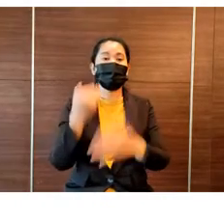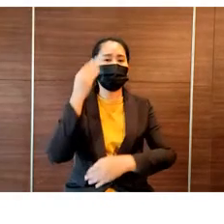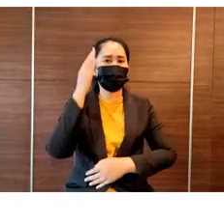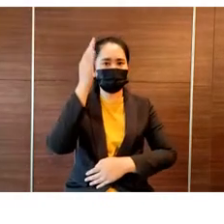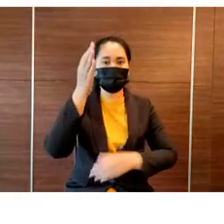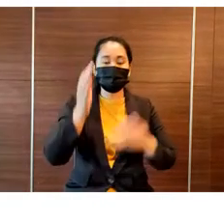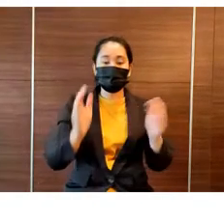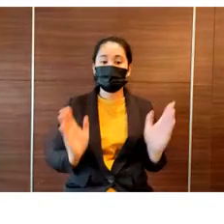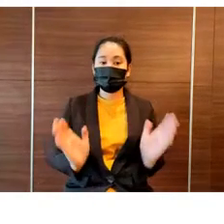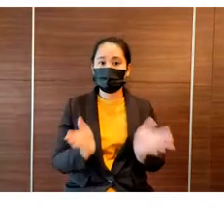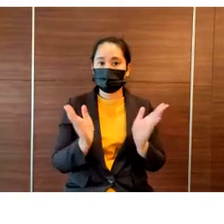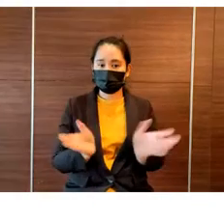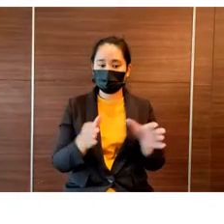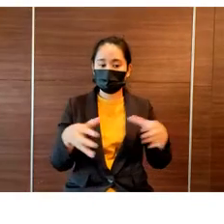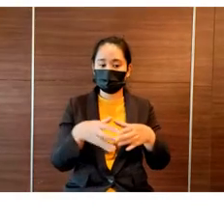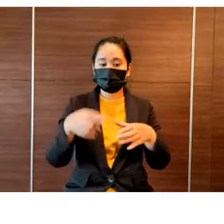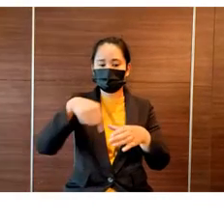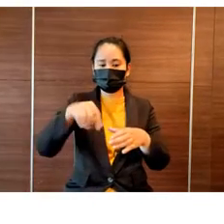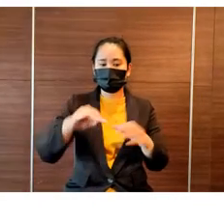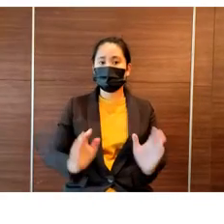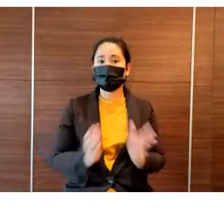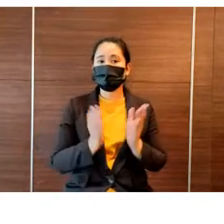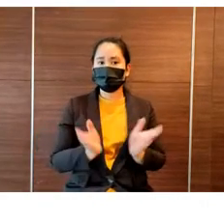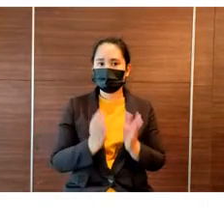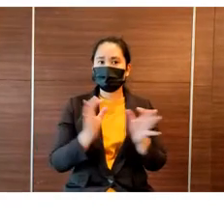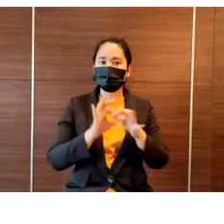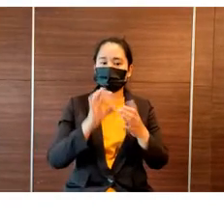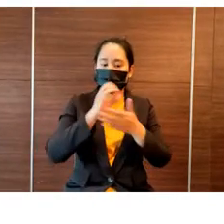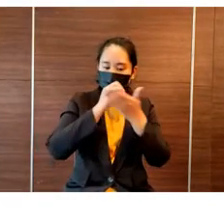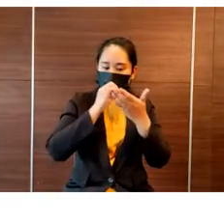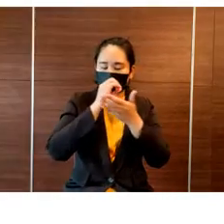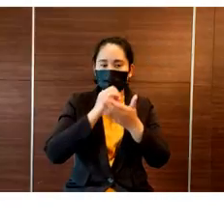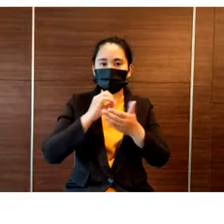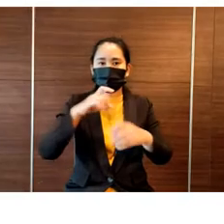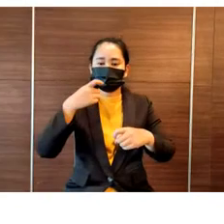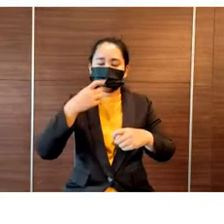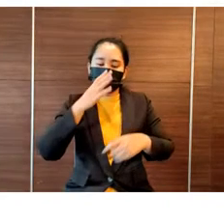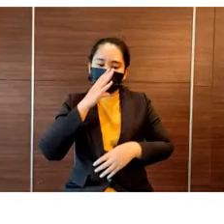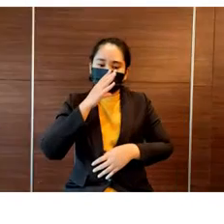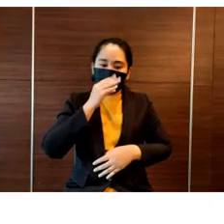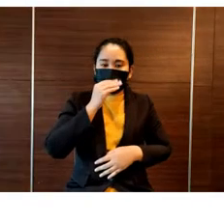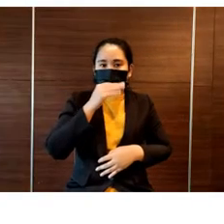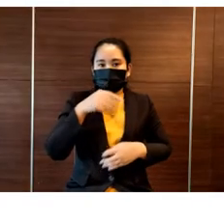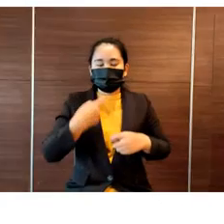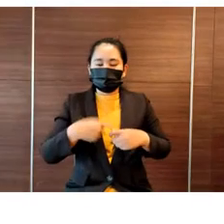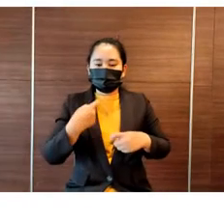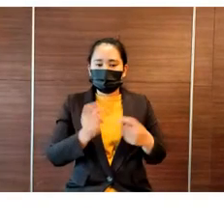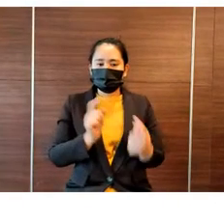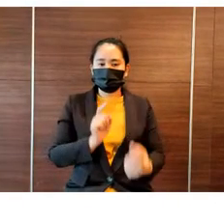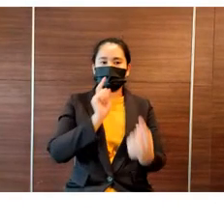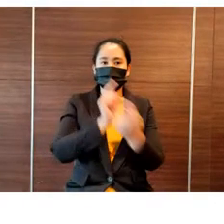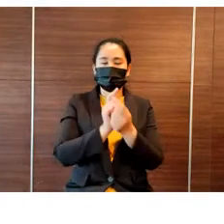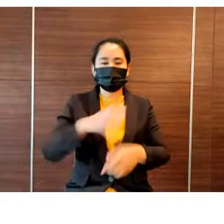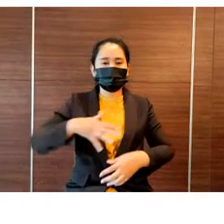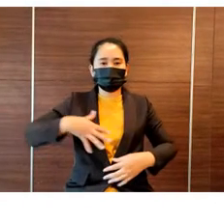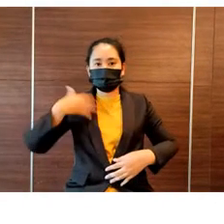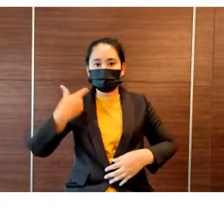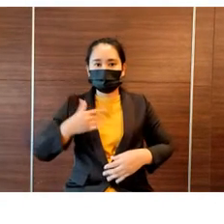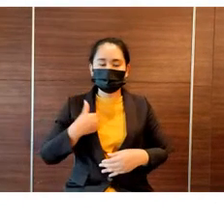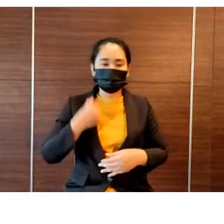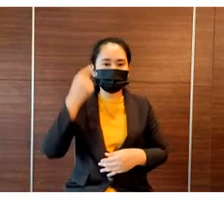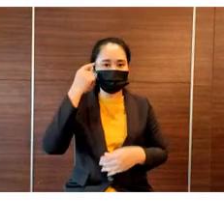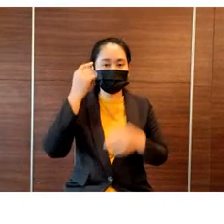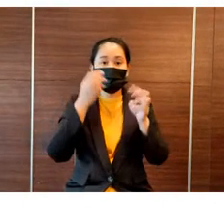จะช่วยสนับสนุนเพื่อนเราอะซึ่งการใช้สารเสพติดเนี่ยมันยากที่จะพูดเนาะยากที่จะเดินเข้ามาสู่ระบบบริการเนี่ยซึ่งถึงแม้เราจะ